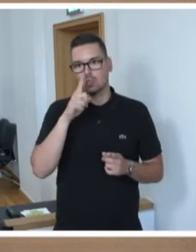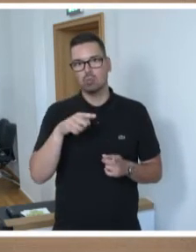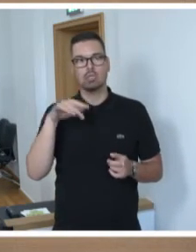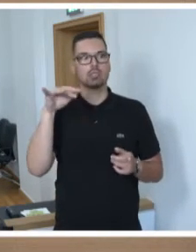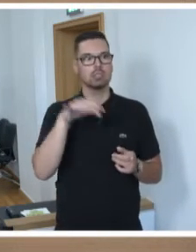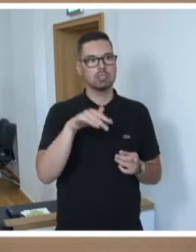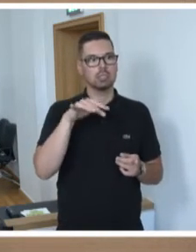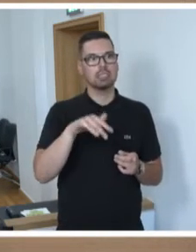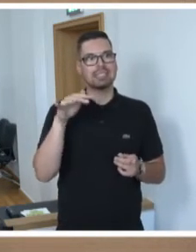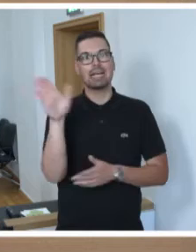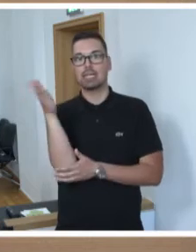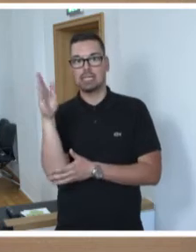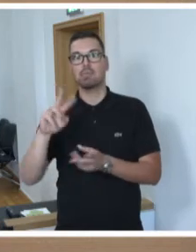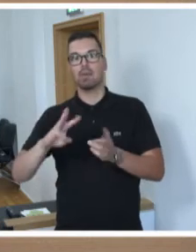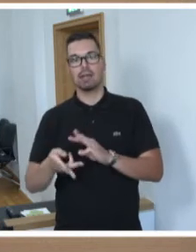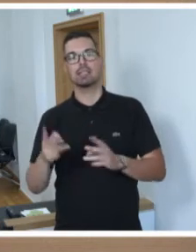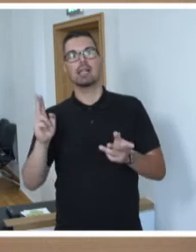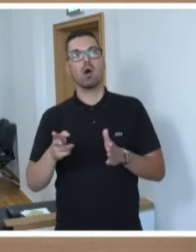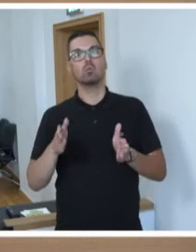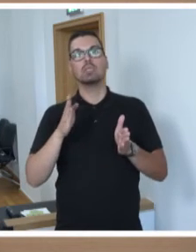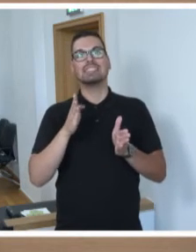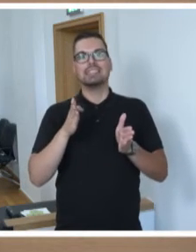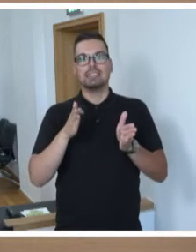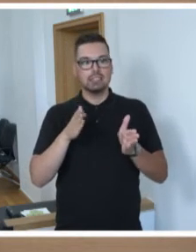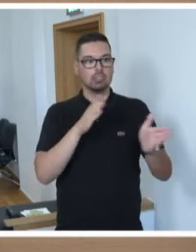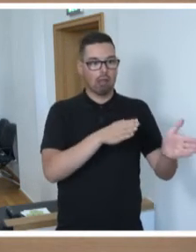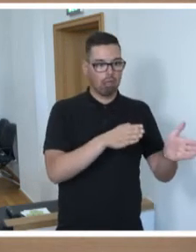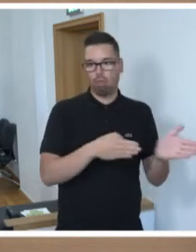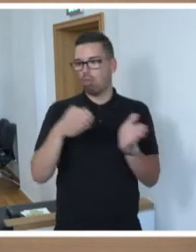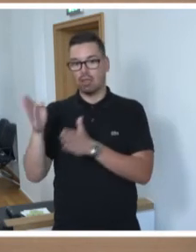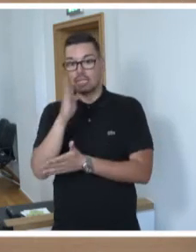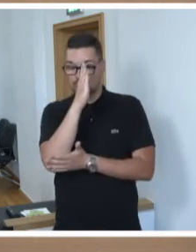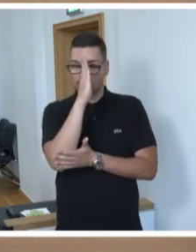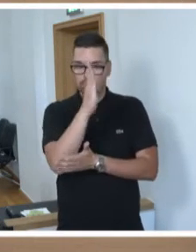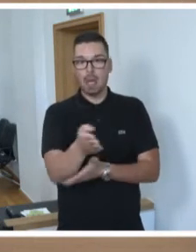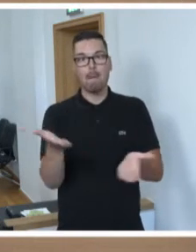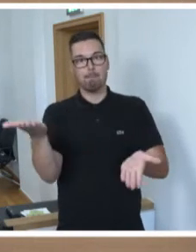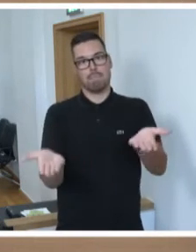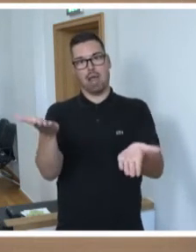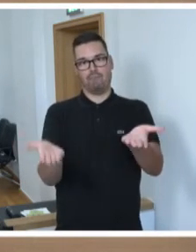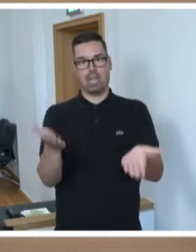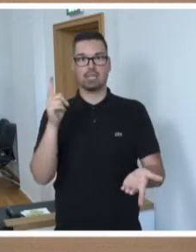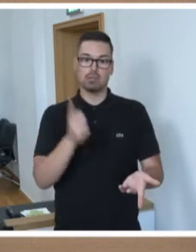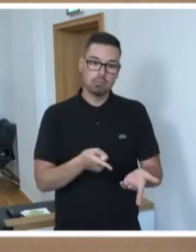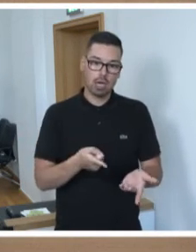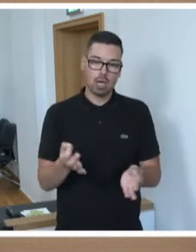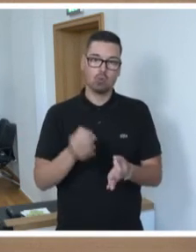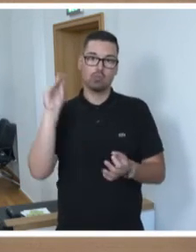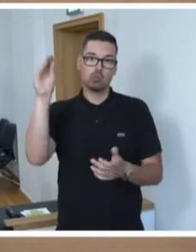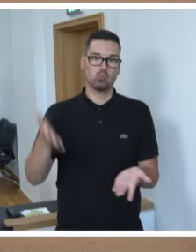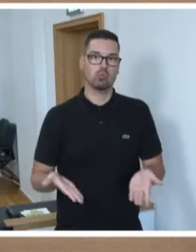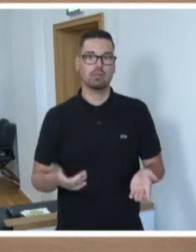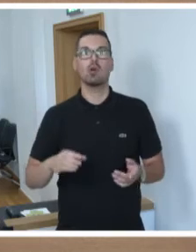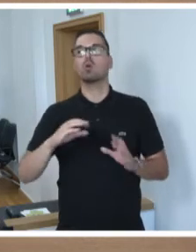menschengemachten Klimawandel, aber es geht eben auch darum, nicht einseitige Festlegungen zu treffen hinsichtlich des Antriebsdrangs der Zukunft. Wir stehen dafür, dass wir die